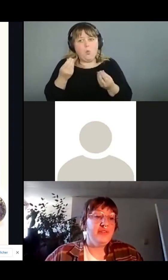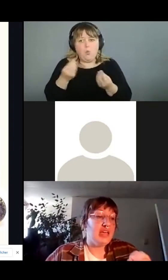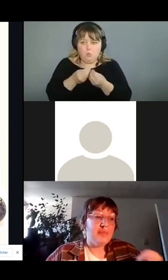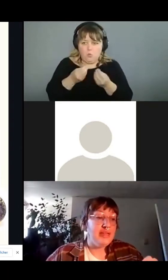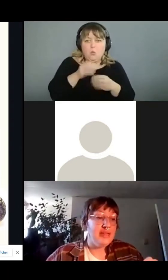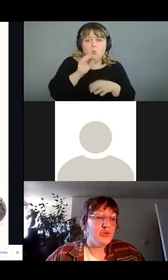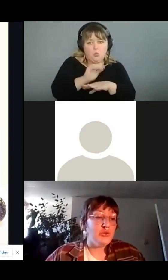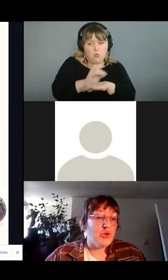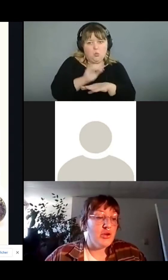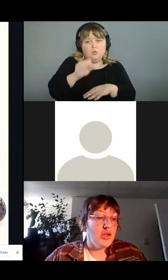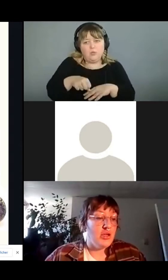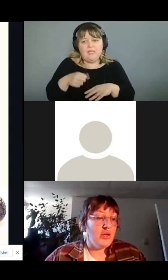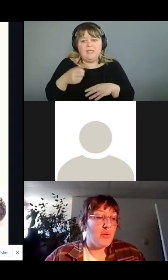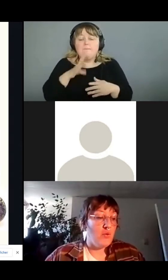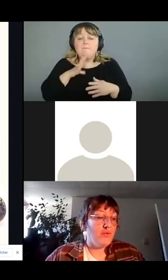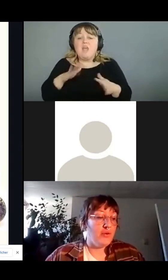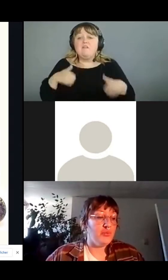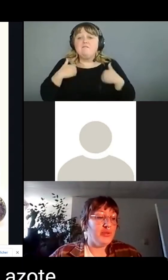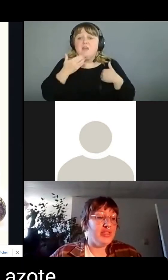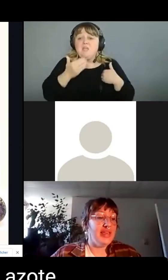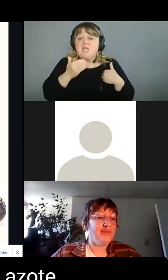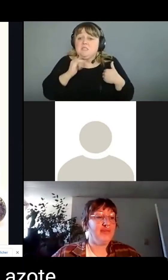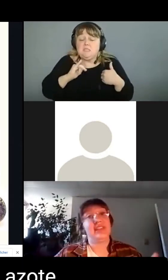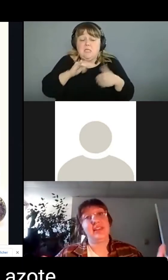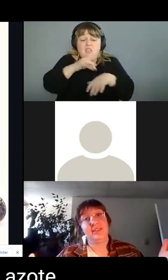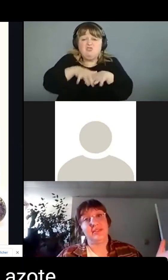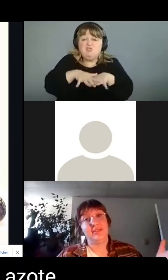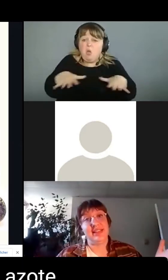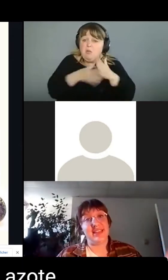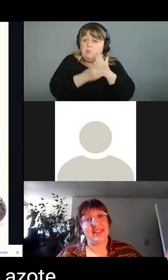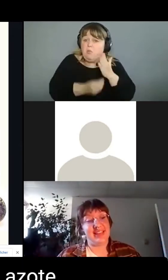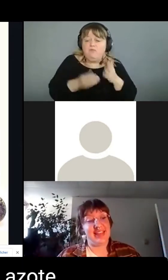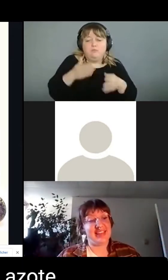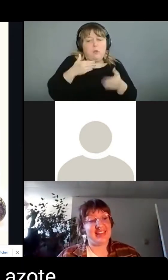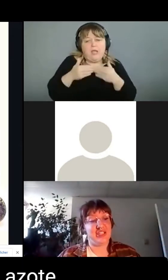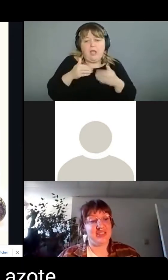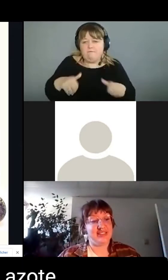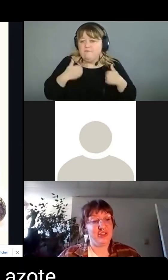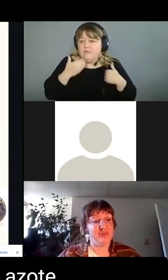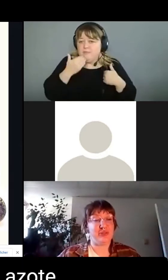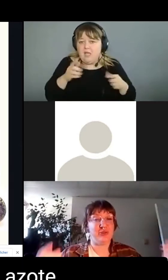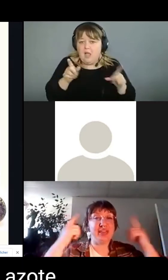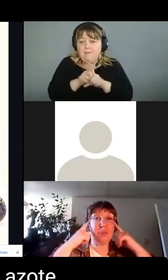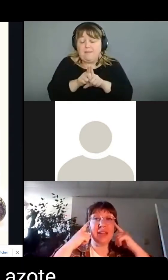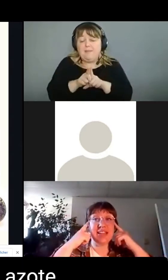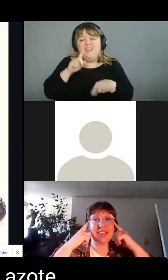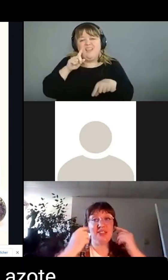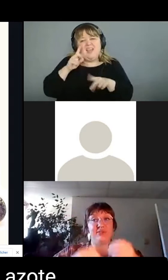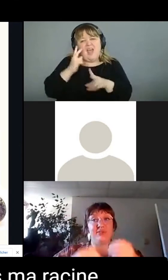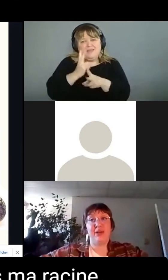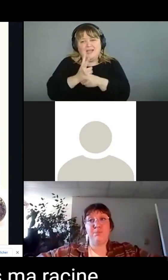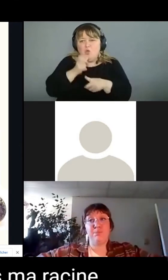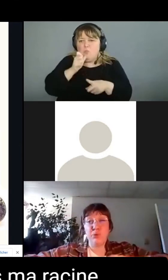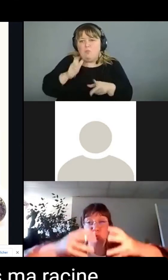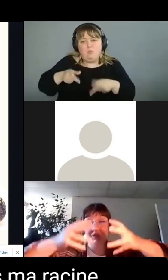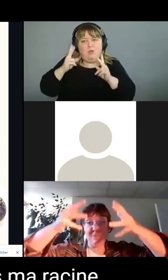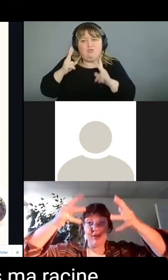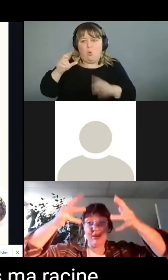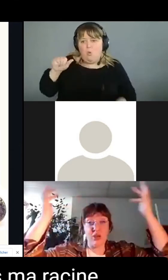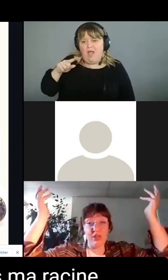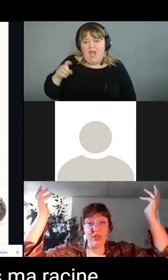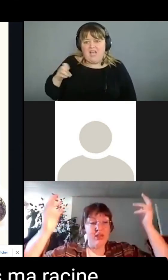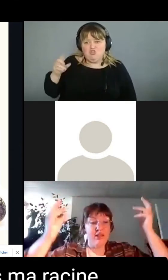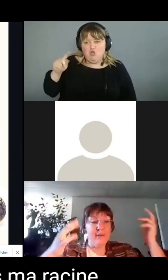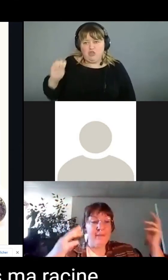Mais elle vit très bien dans un sol pauvre, puis éviter les engrais riches en azote, parce qu'on se rappelle, l'azote, ça va faire pousser